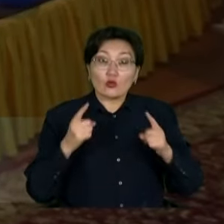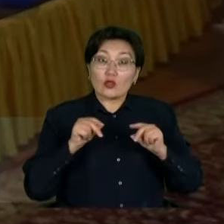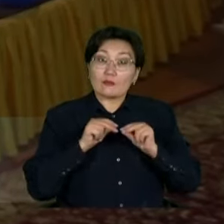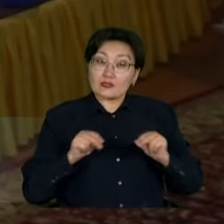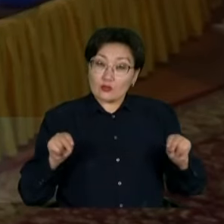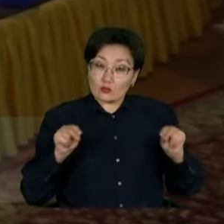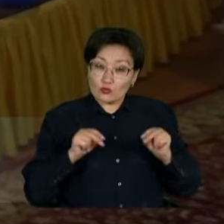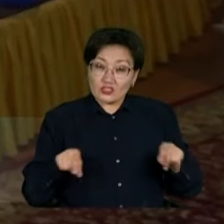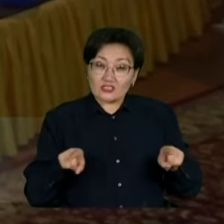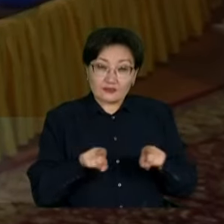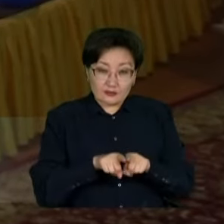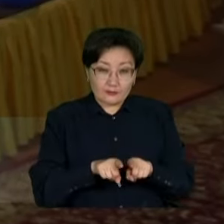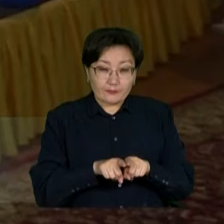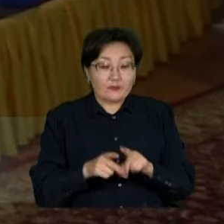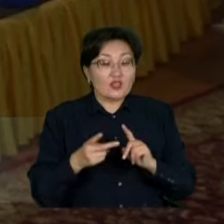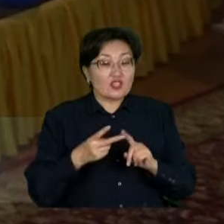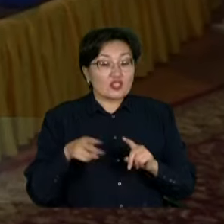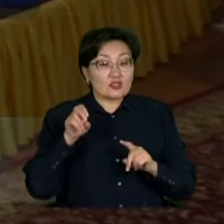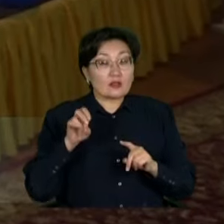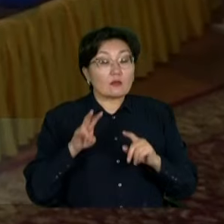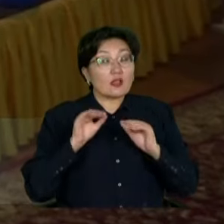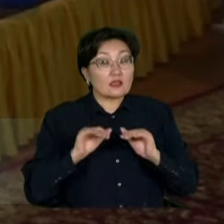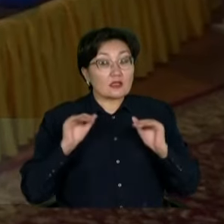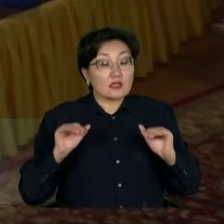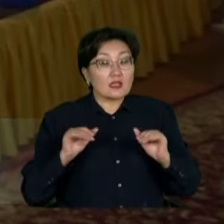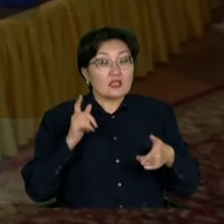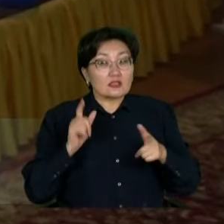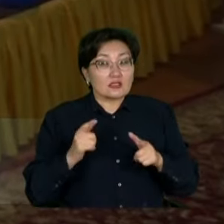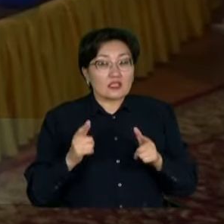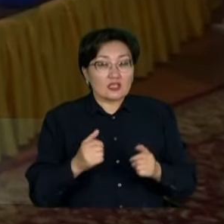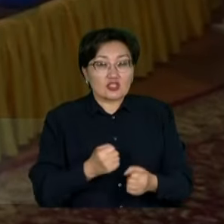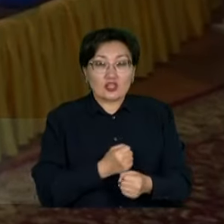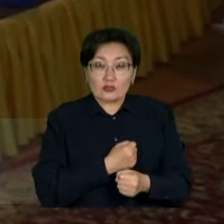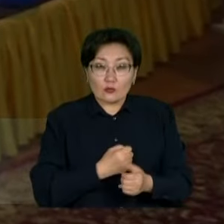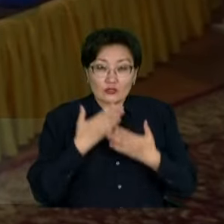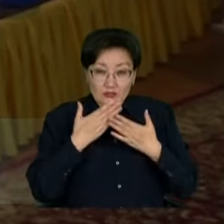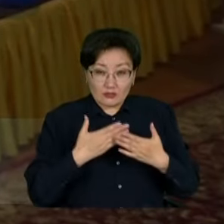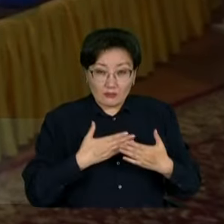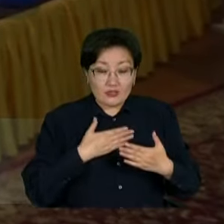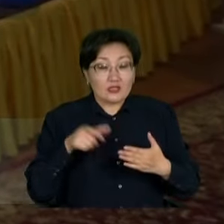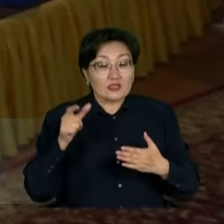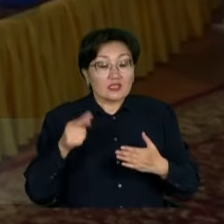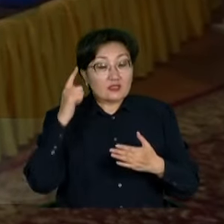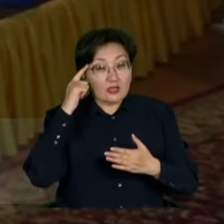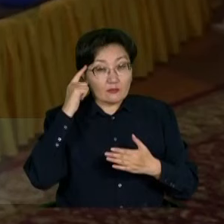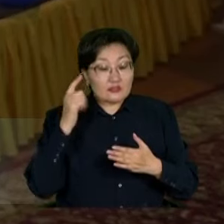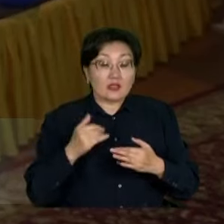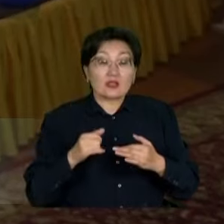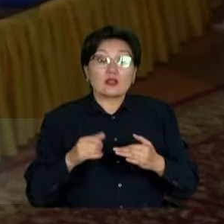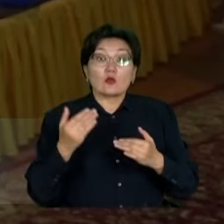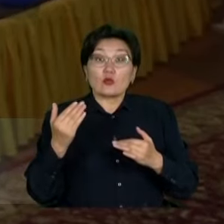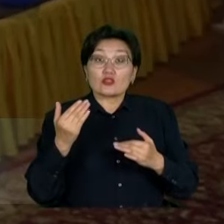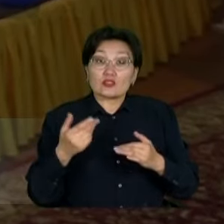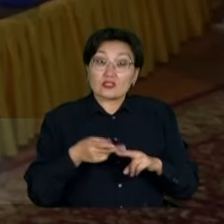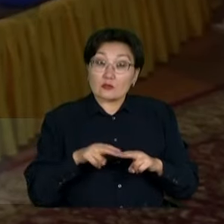ретінде, екіншіден балаларға нағыз жанашыр ретінде танимыз. Себебі ханым қыз Қыдырбай